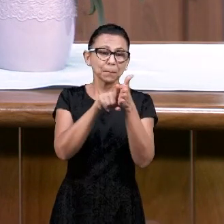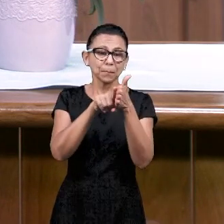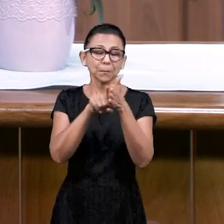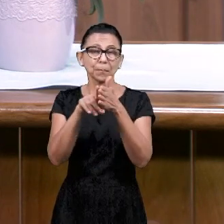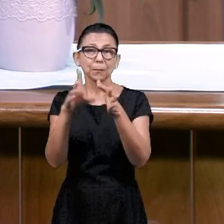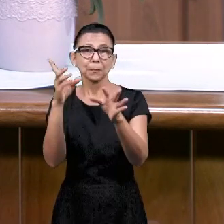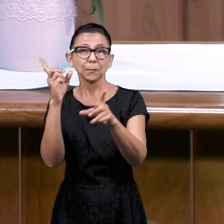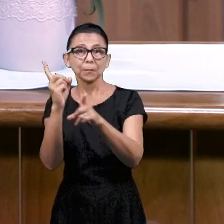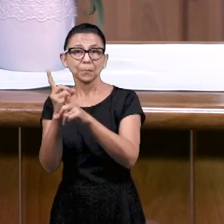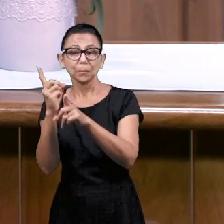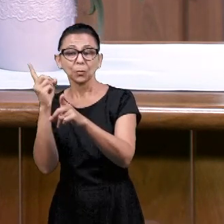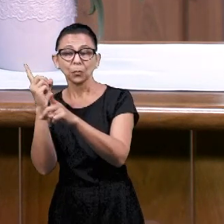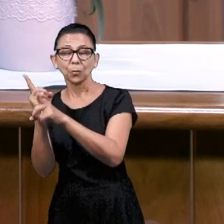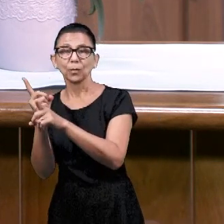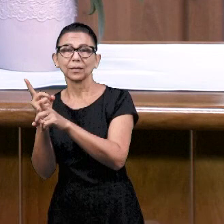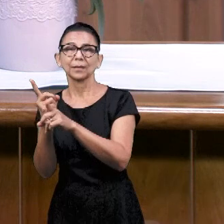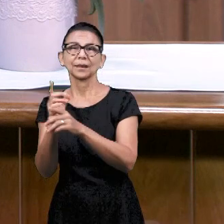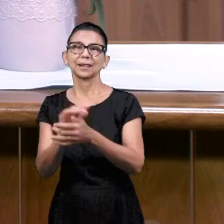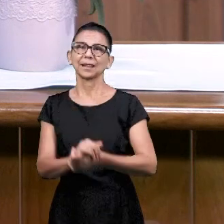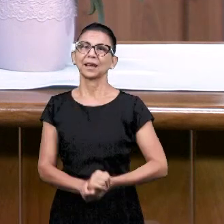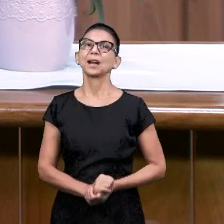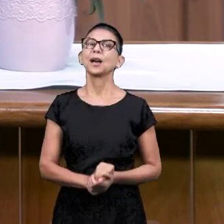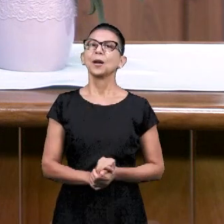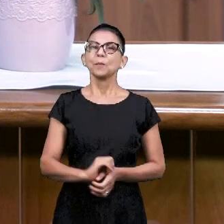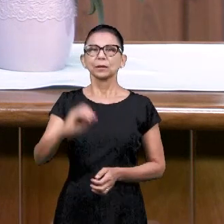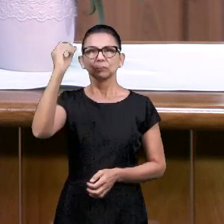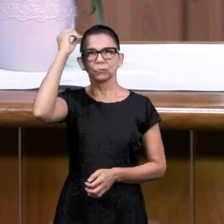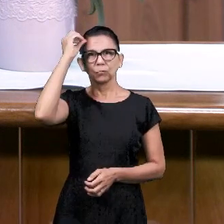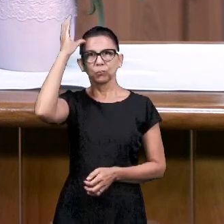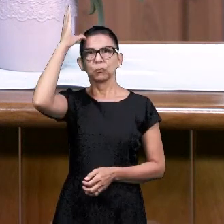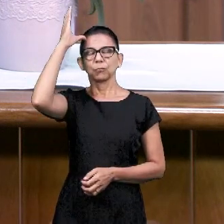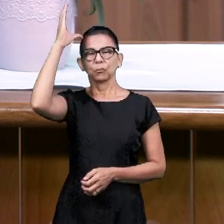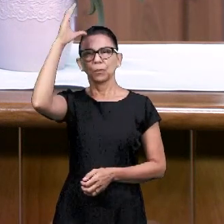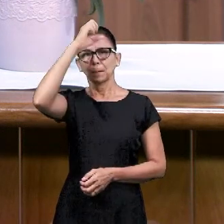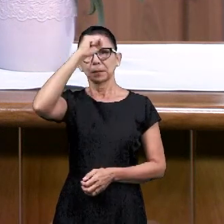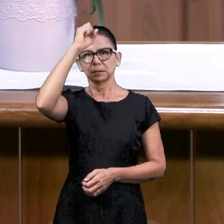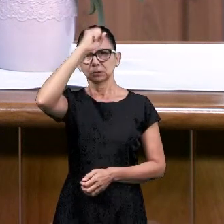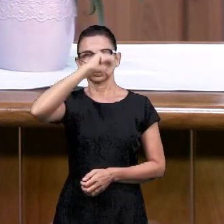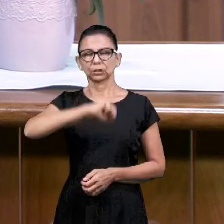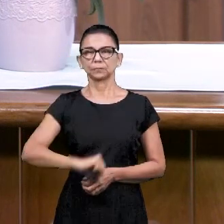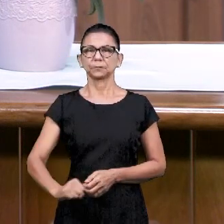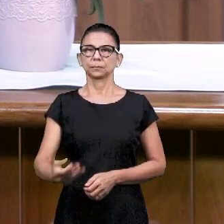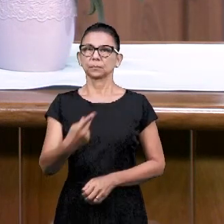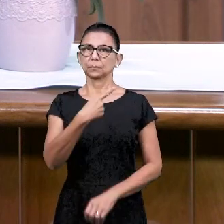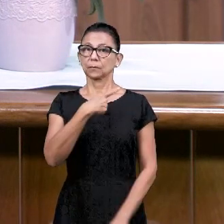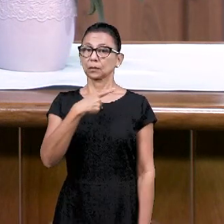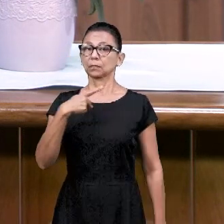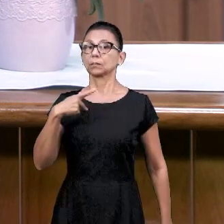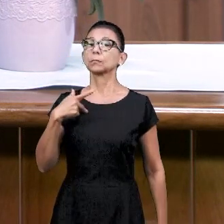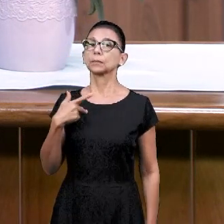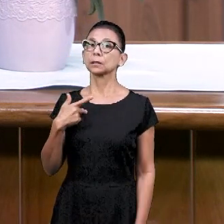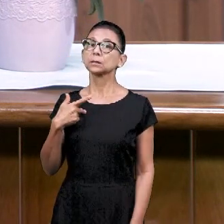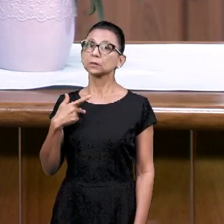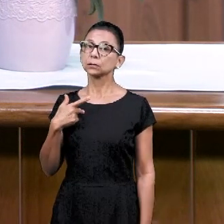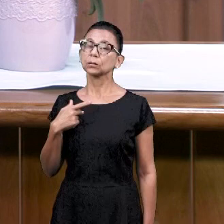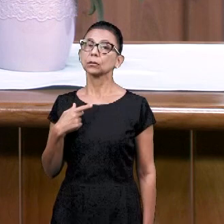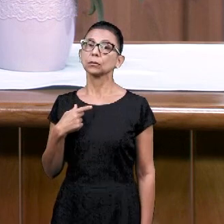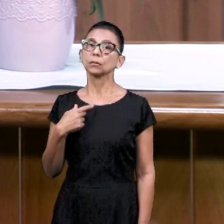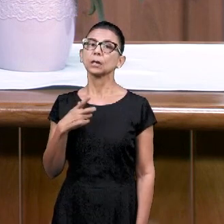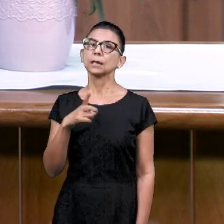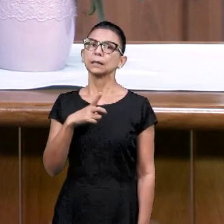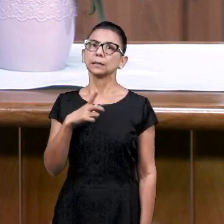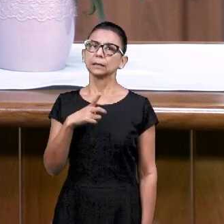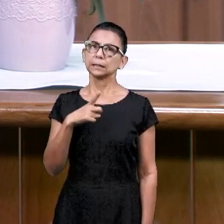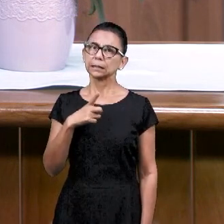vous puissiez trouver les réponses, parce que l'apprentissage va être efficace. Le pasteur, il a dans